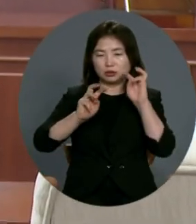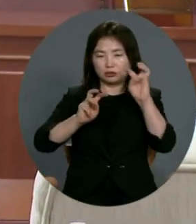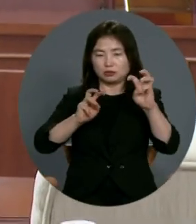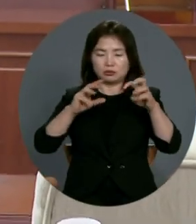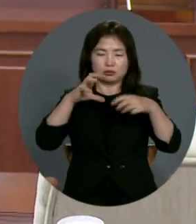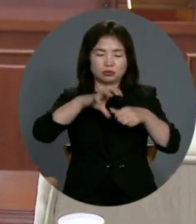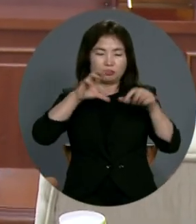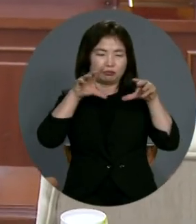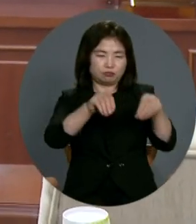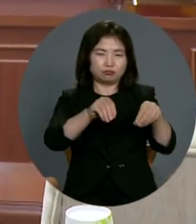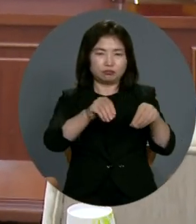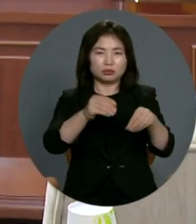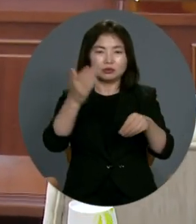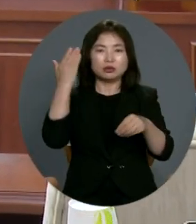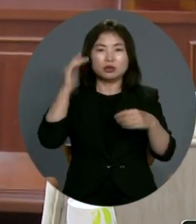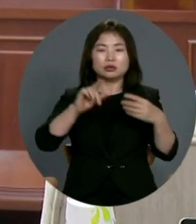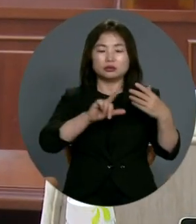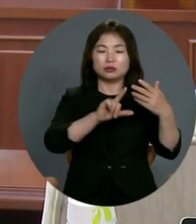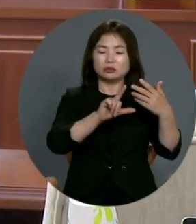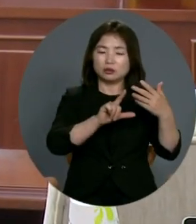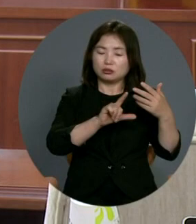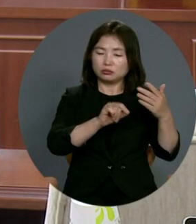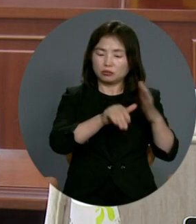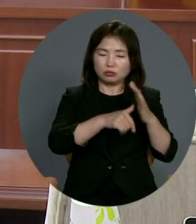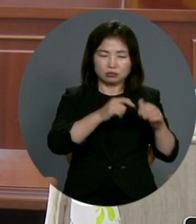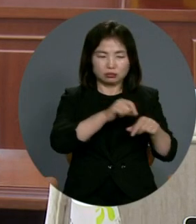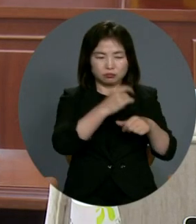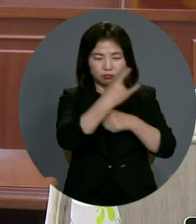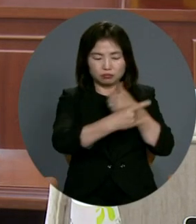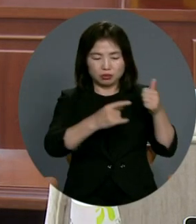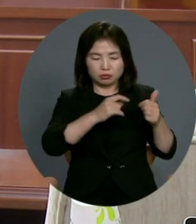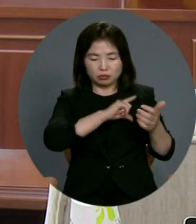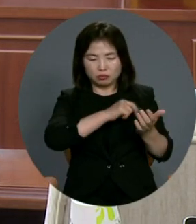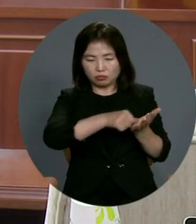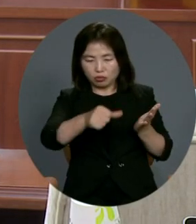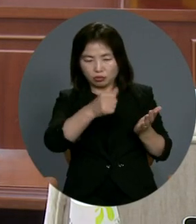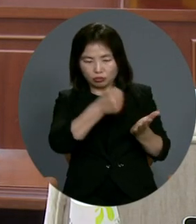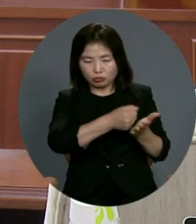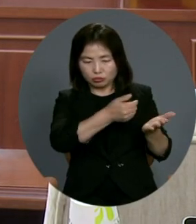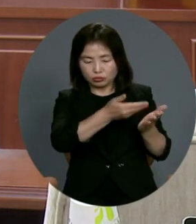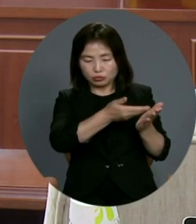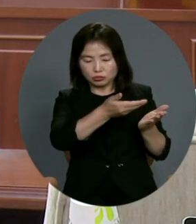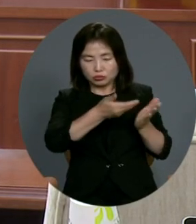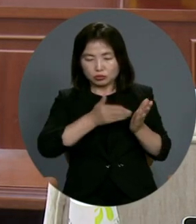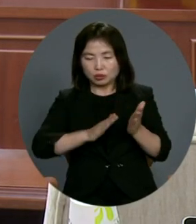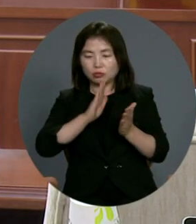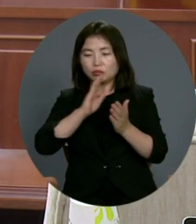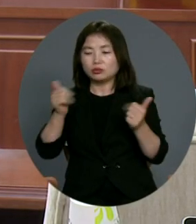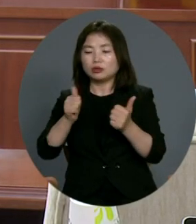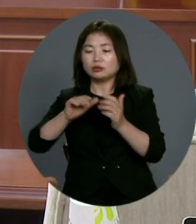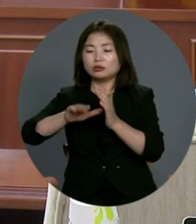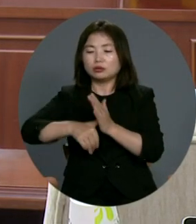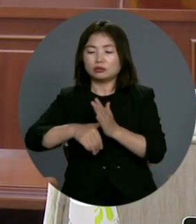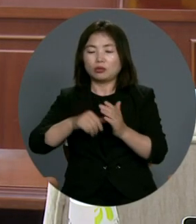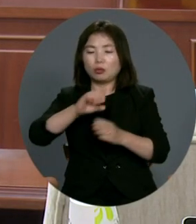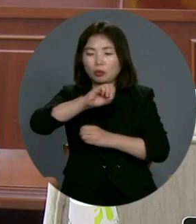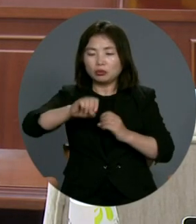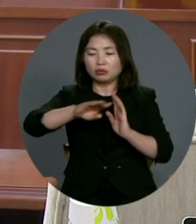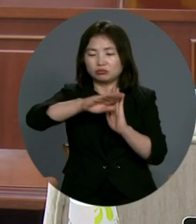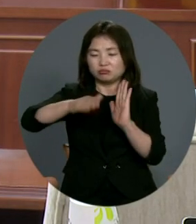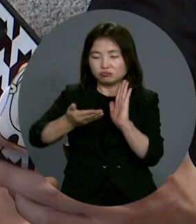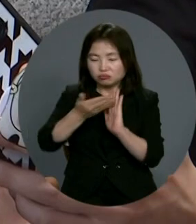처분을 받았습니다. 지난 4일 윤리특위에서는 제명 결정이 내려졌는데 이보다 한 단계 낮은 수위의 징계가 결정된